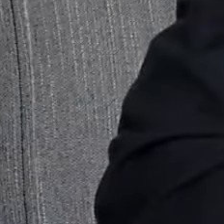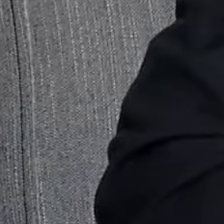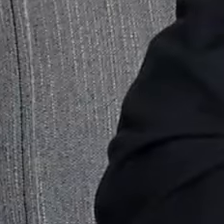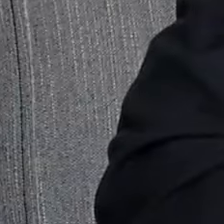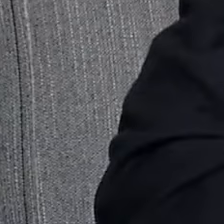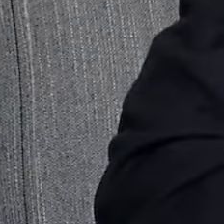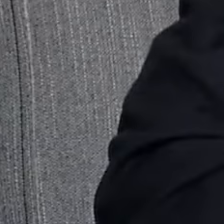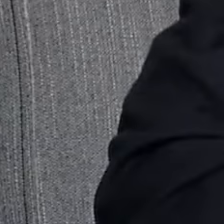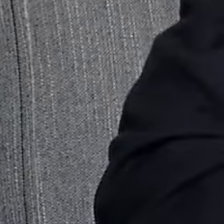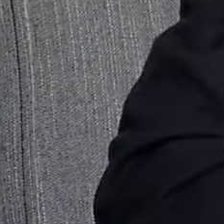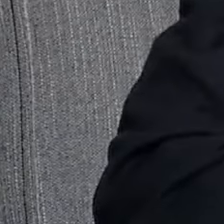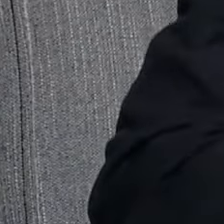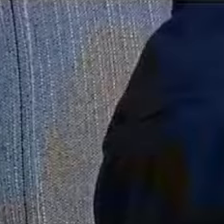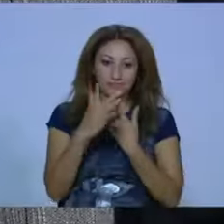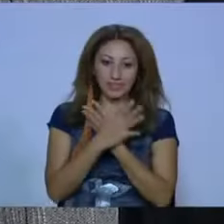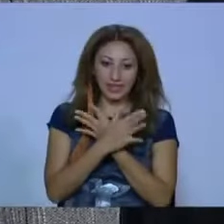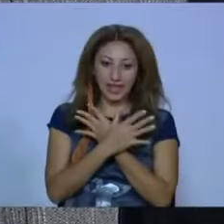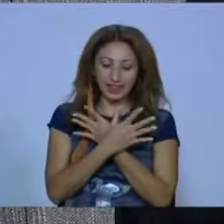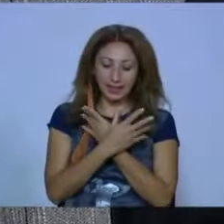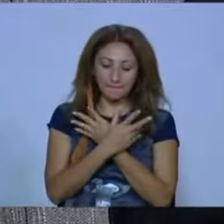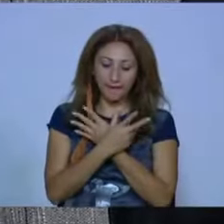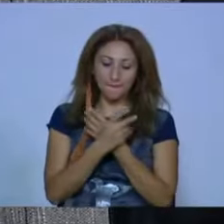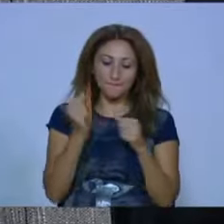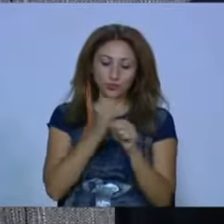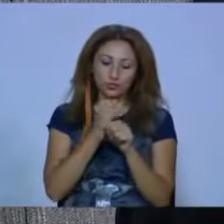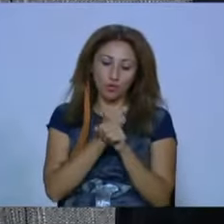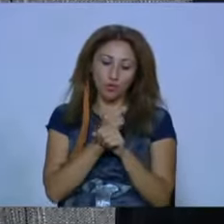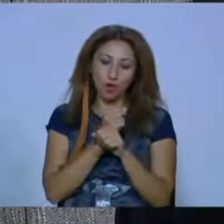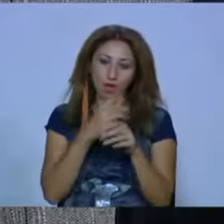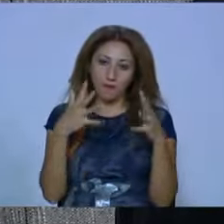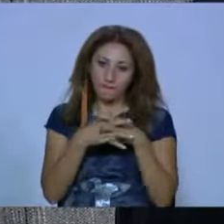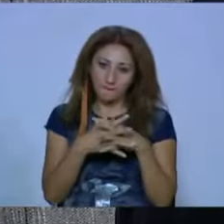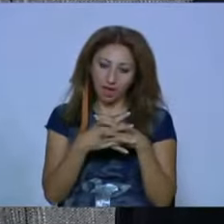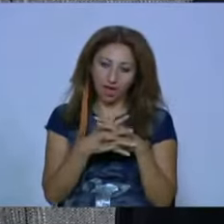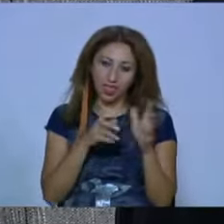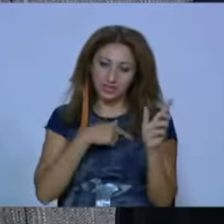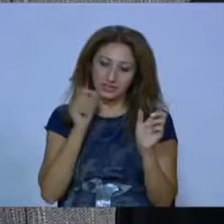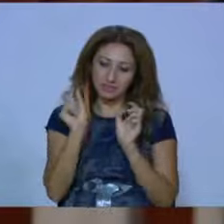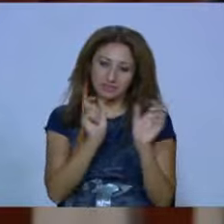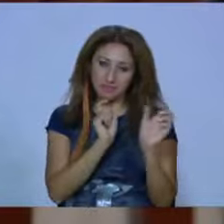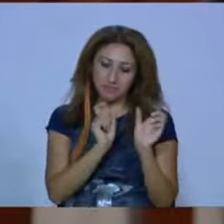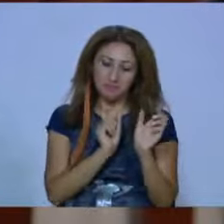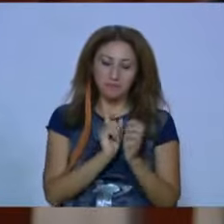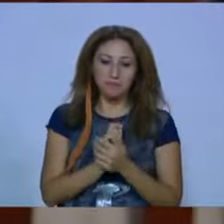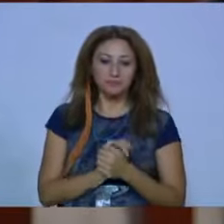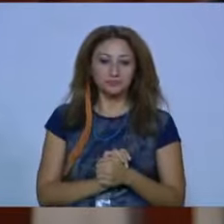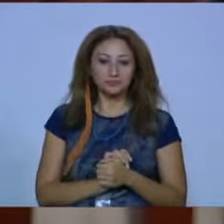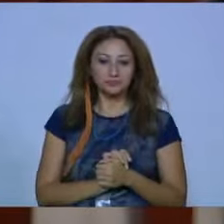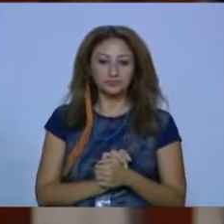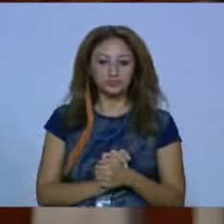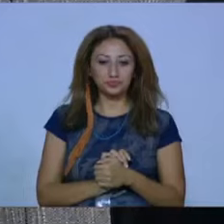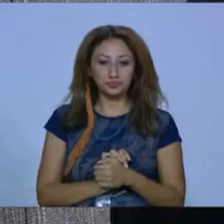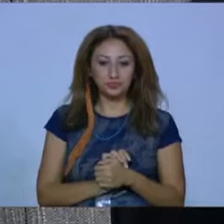علاقته مع الاستاذ عادل امام كانت علاقه قويه. عمل مع المنسي، عمل معاه الارهاب والكباب مظبوط. عمل